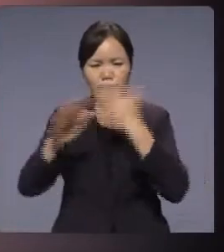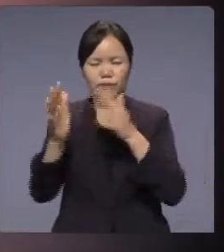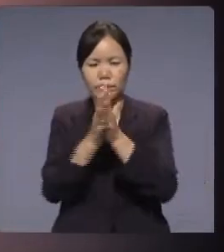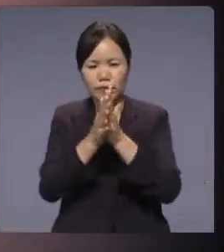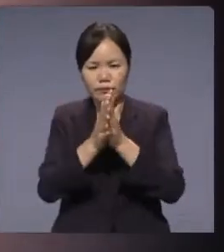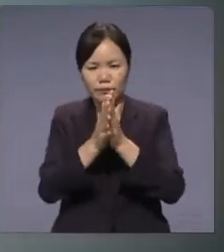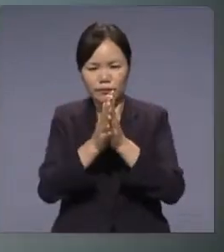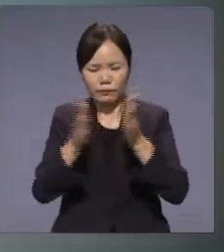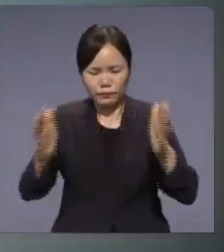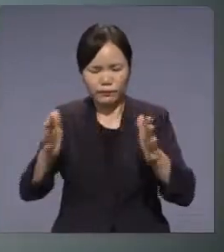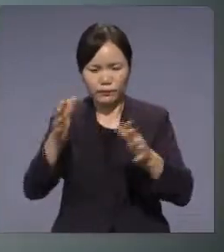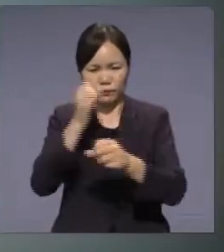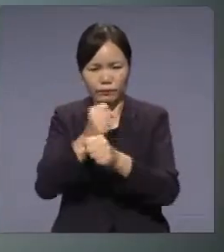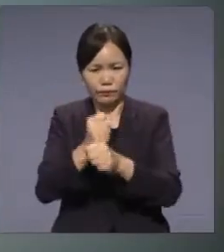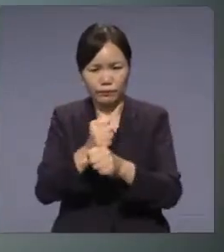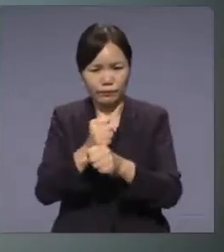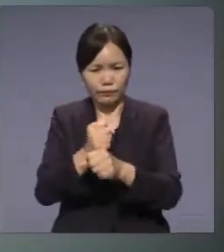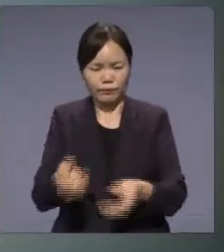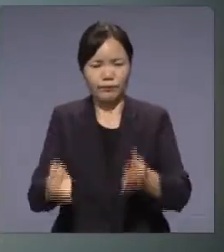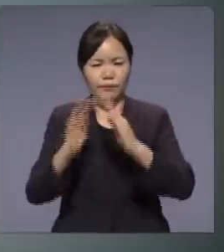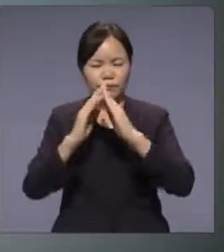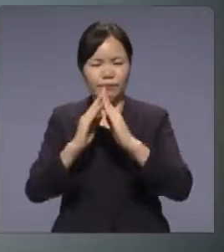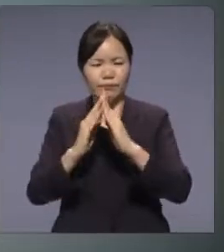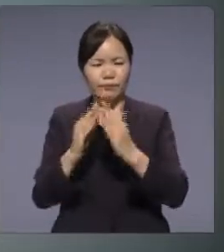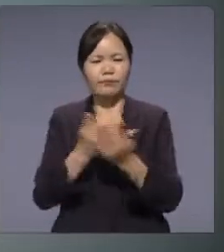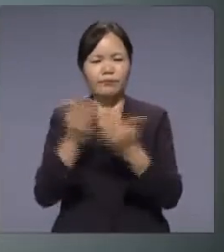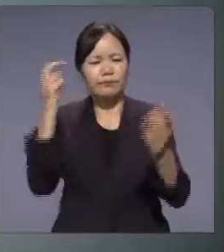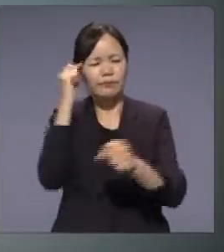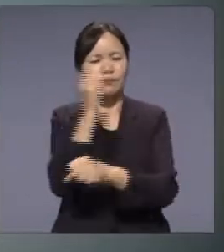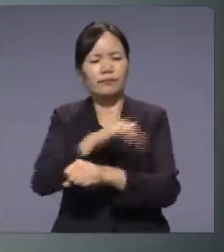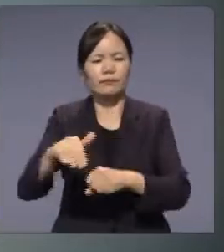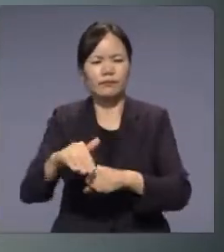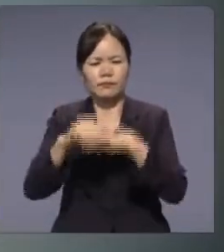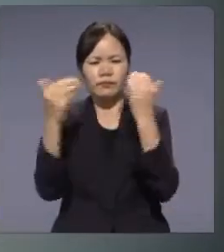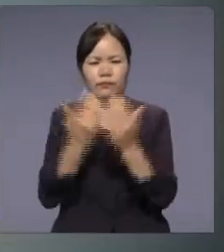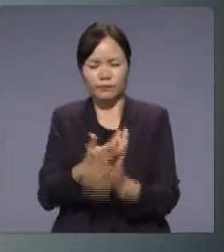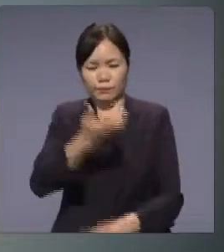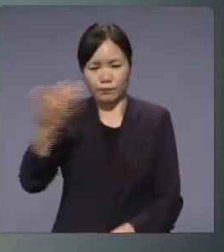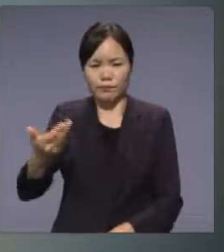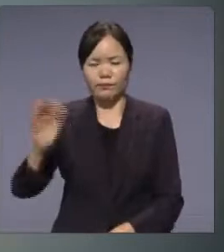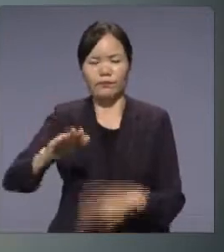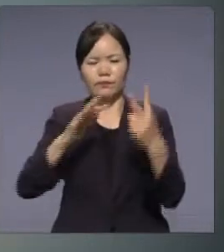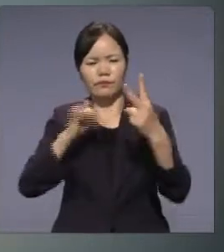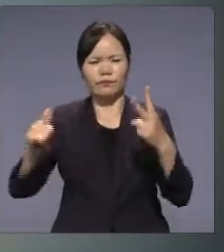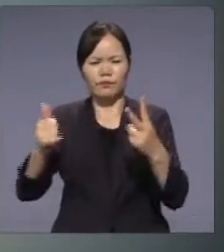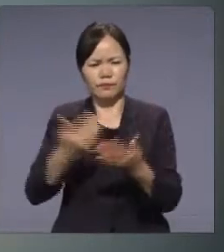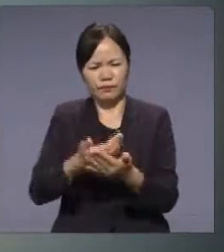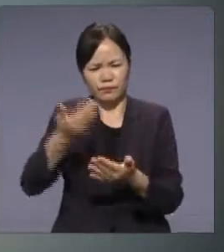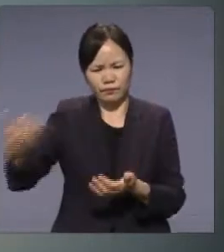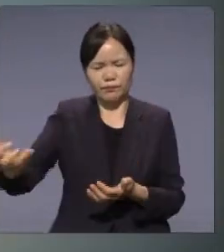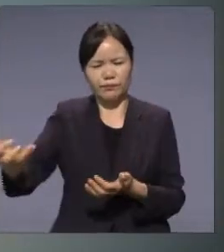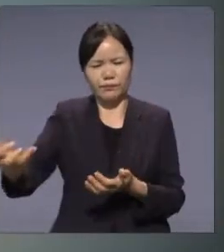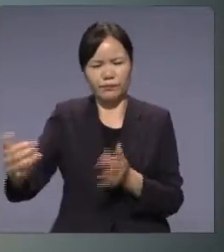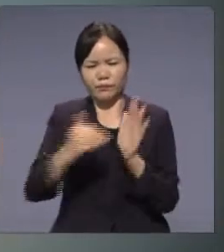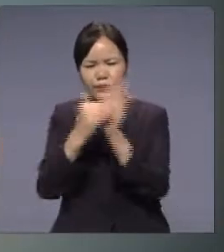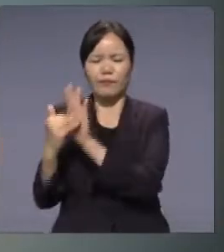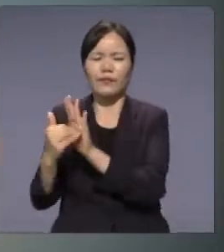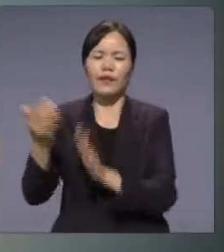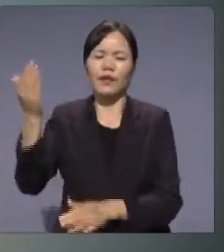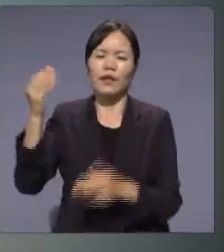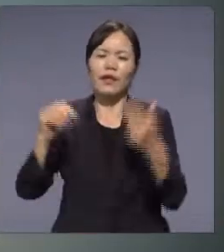분양할 계획으로 입주민들은 다 떠났지만 A씨 등 두 명은 퇴거를 거부하며 지난달 18일부터 농성을